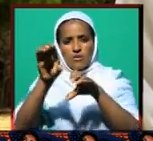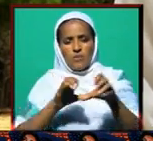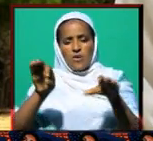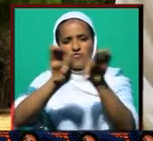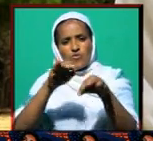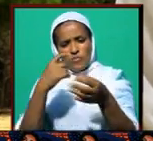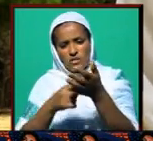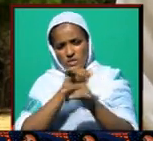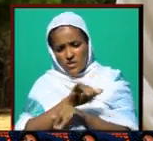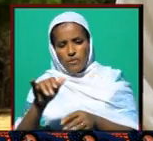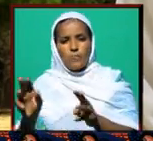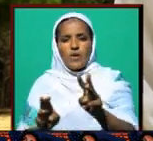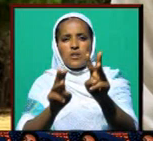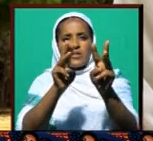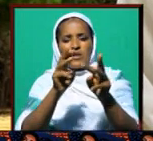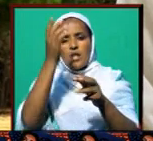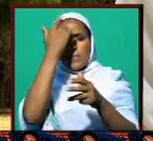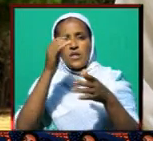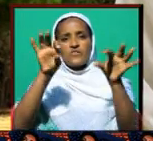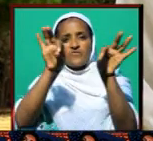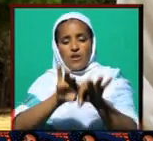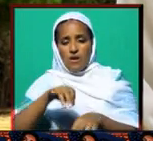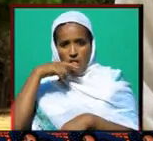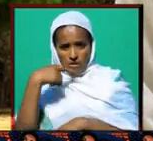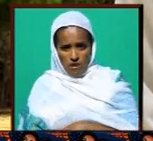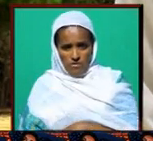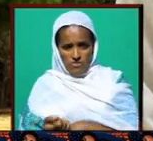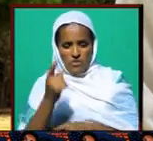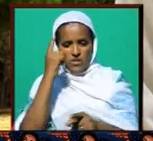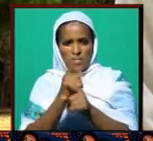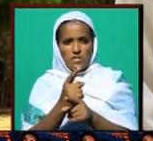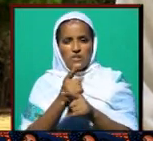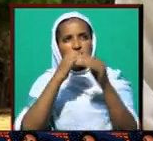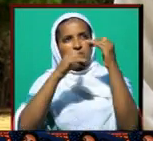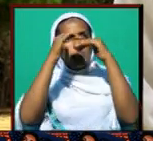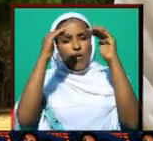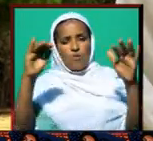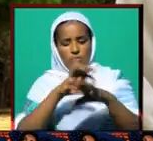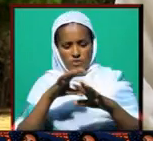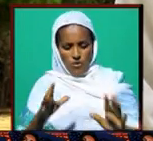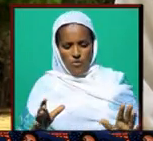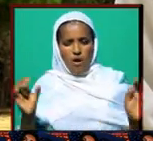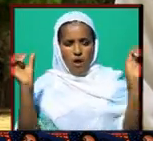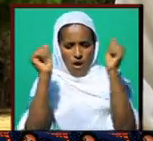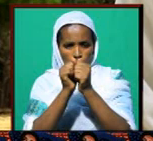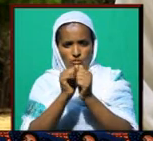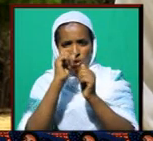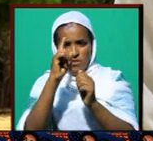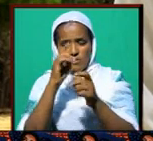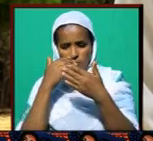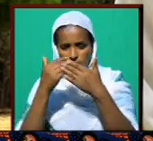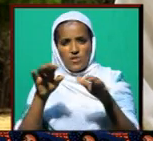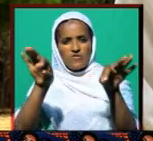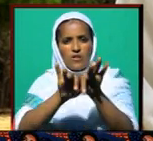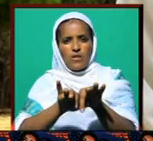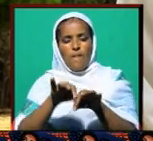ያደርገናል። ክርስቶስን በካህኑ አማካይነት እንድንመለከተው ያደርገናል። የሚያስፈልገው በዚህ ሁሉ መልክ ነው ማለት ነው። እና ለምን ያስፈልገናል ካልነ